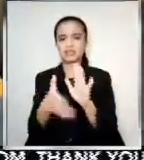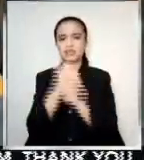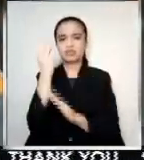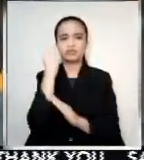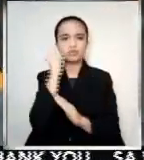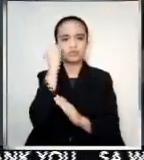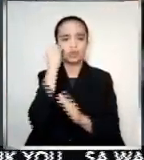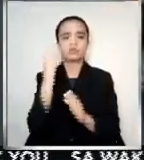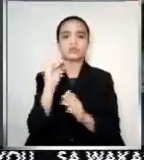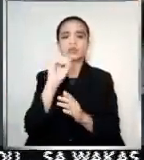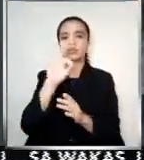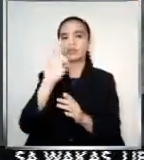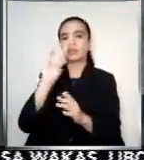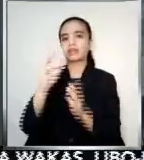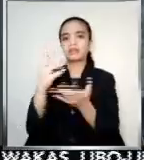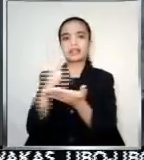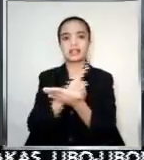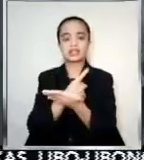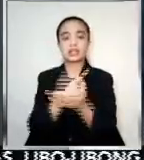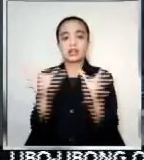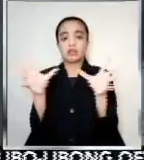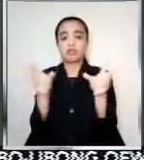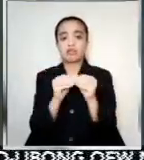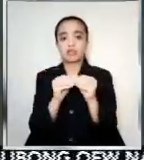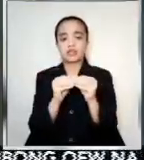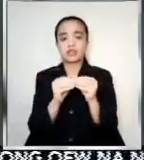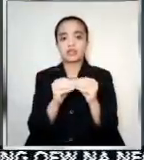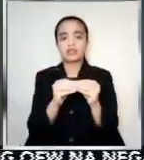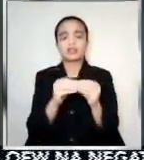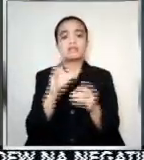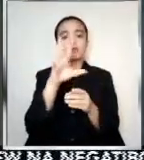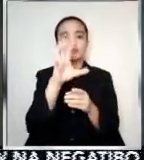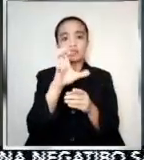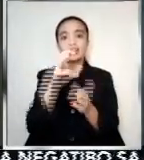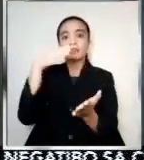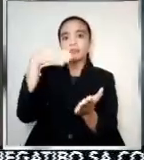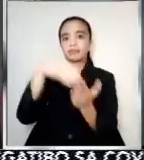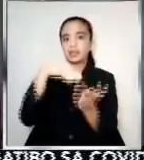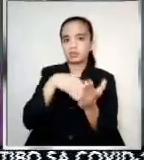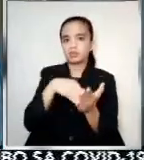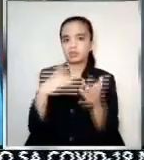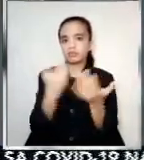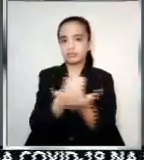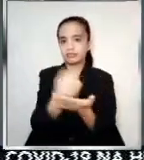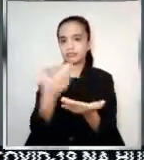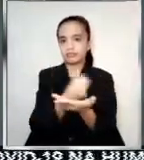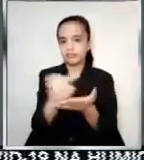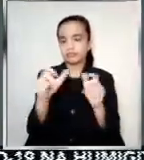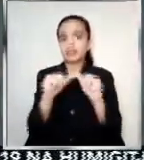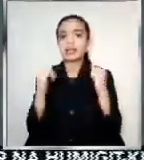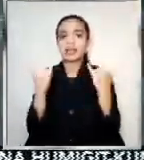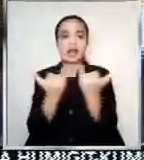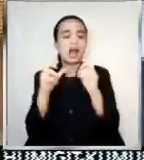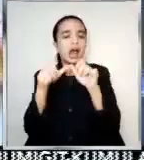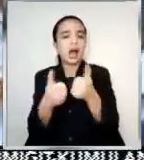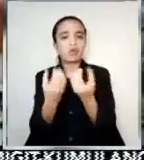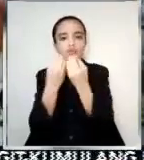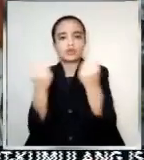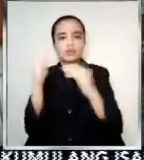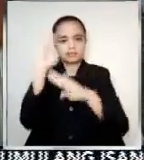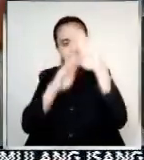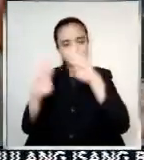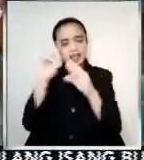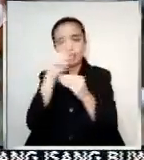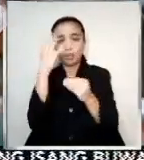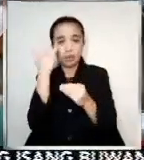Sa kabuuan, umaabot na sa kalahating bilyong piso ang nagagastos ng ahensya sa pagtugon sa problemang dulot ng COVID-19 sa